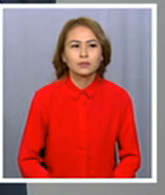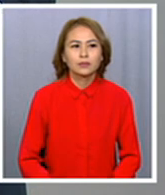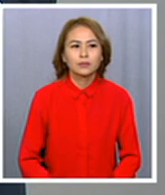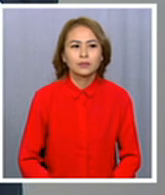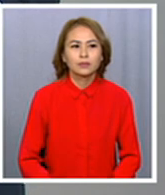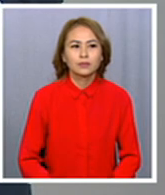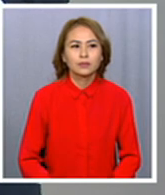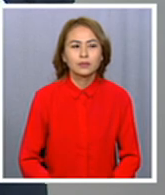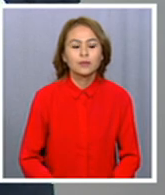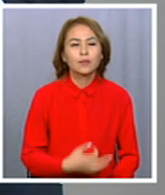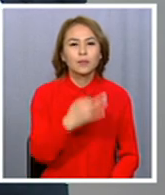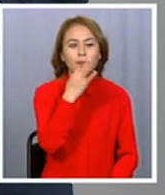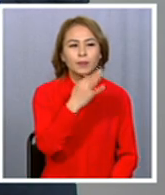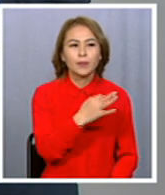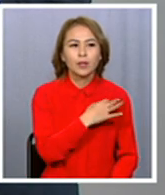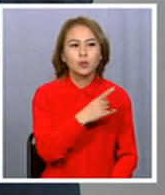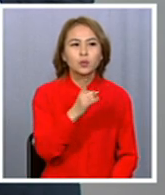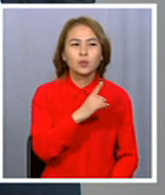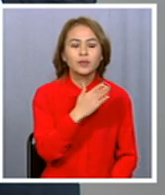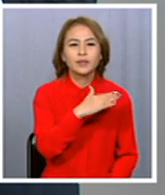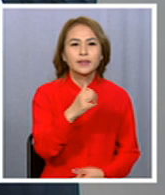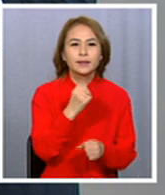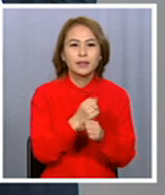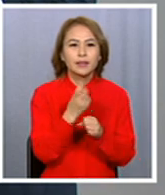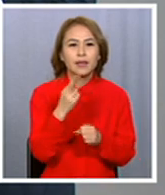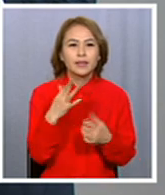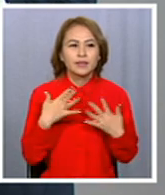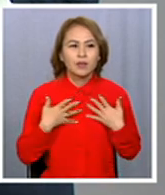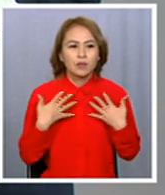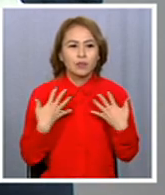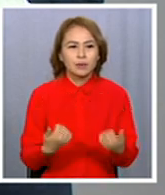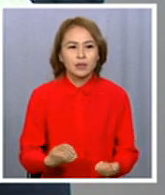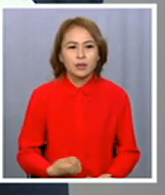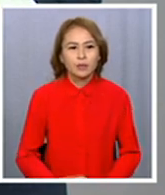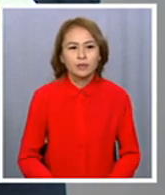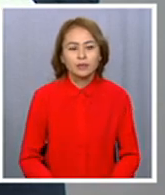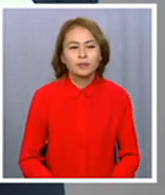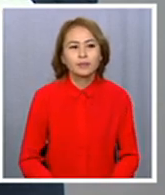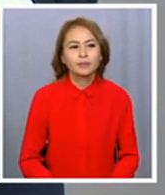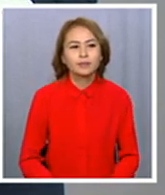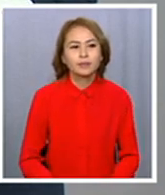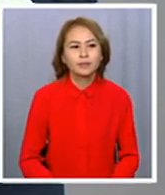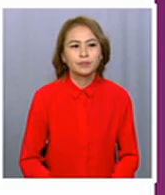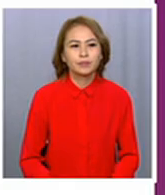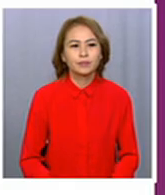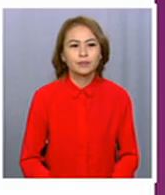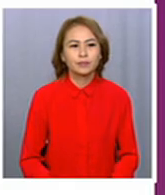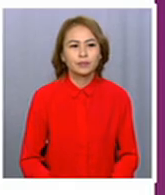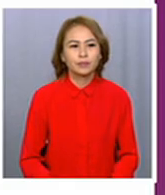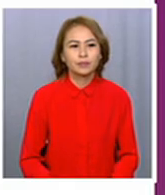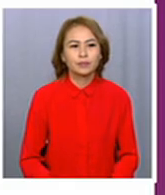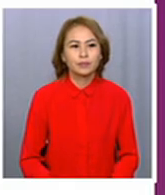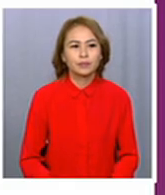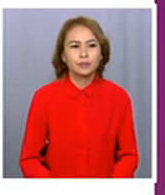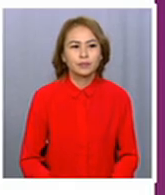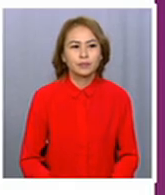Ребята, скажите, что вы делаете для своего здоровья? Расскажите.